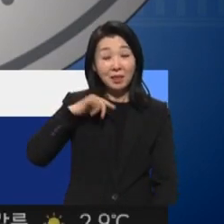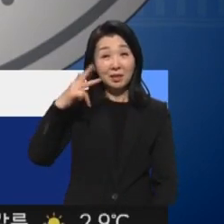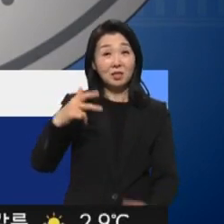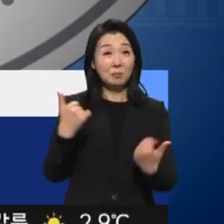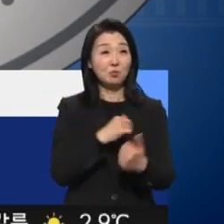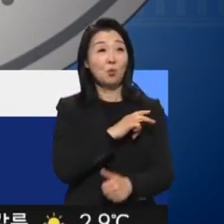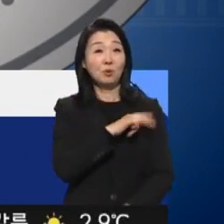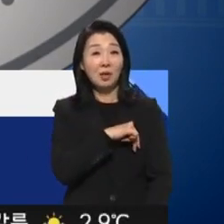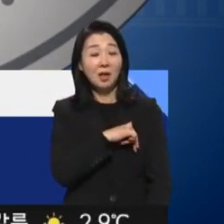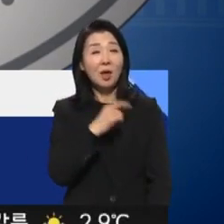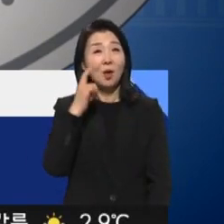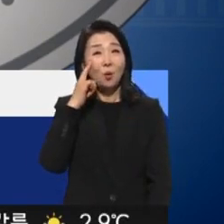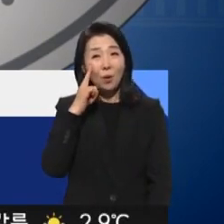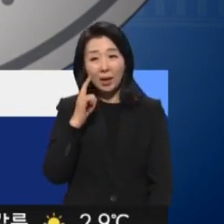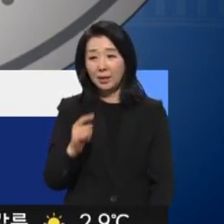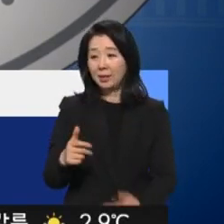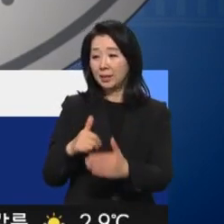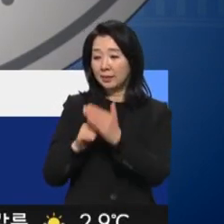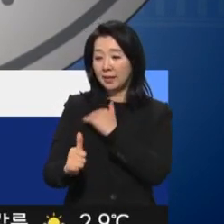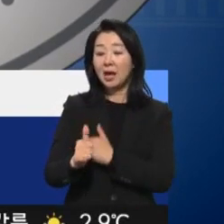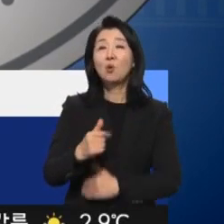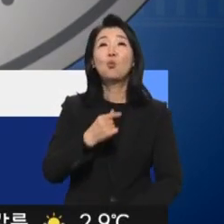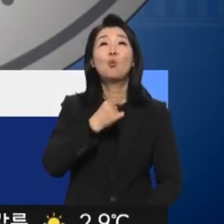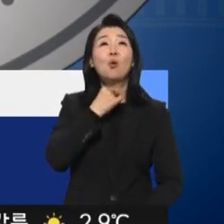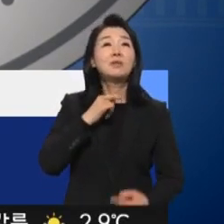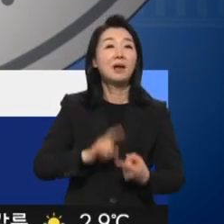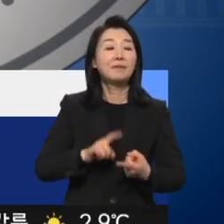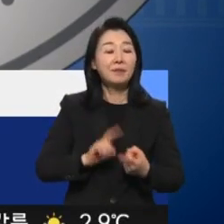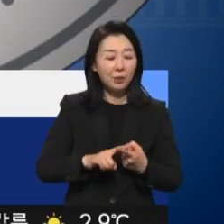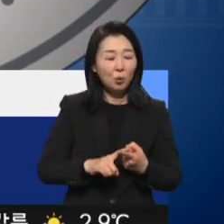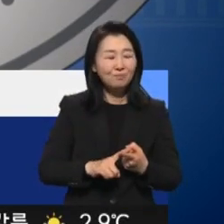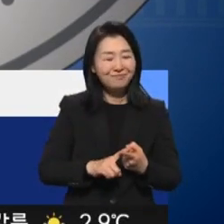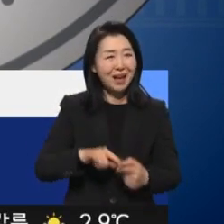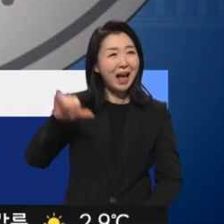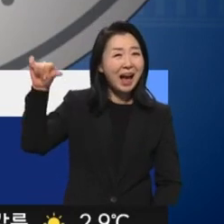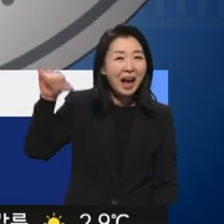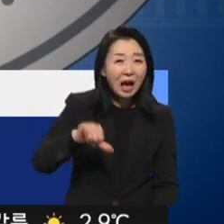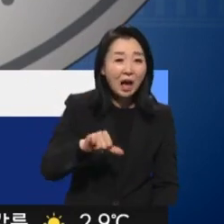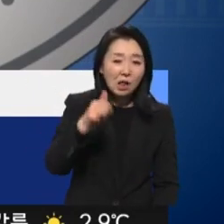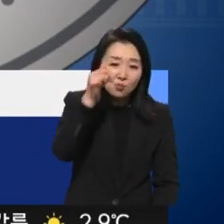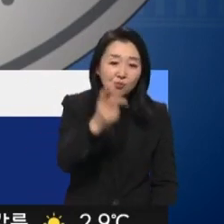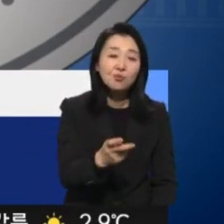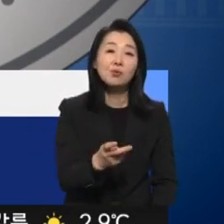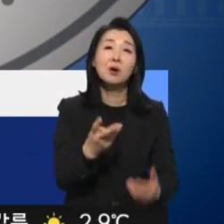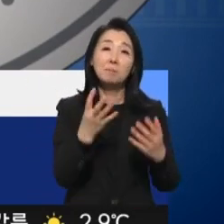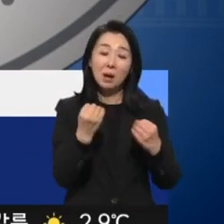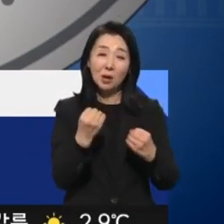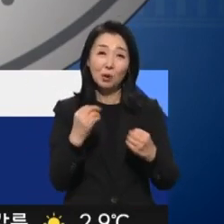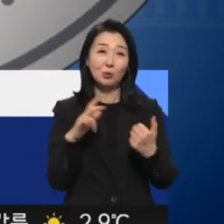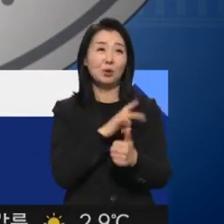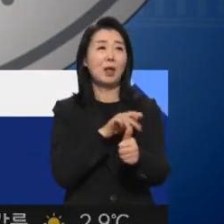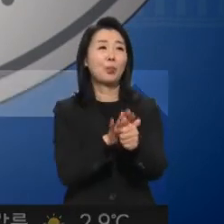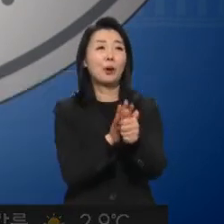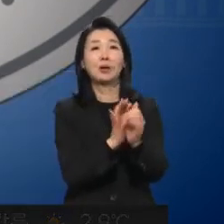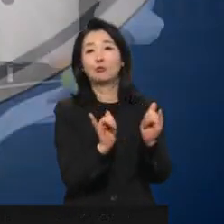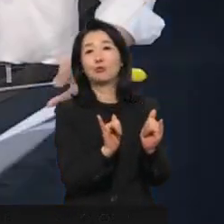총선에서 당이 원하는 바에 따라 험지 출마 또는 총선 조력자 역할을